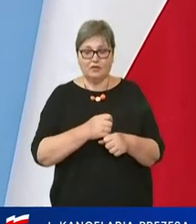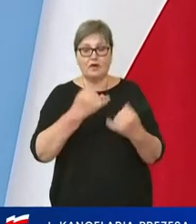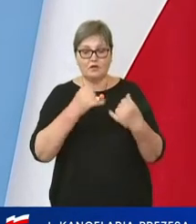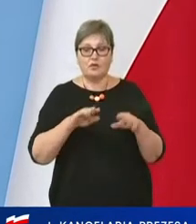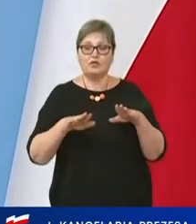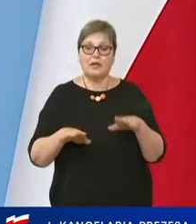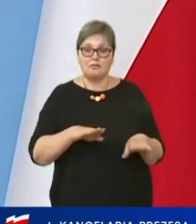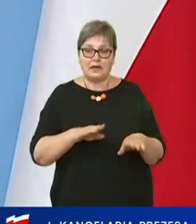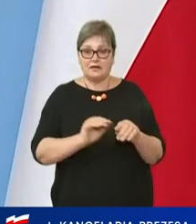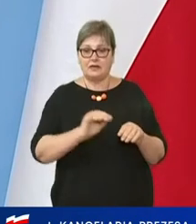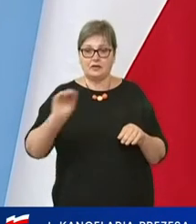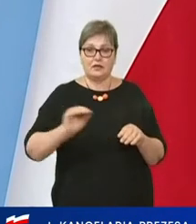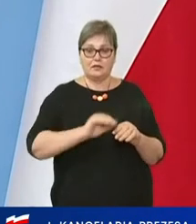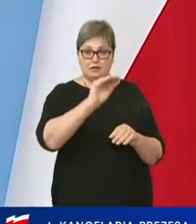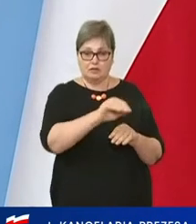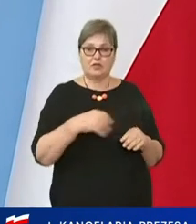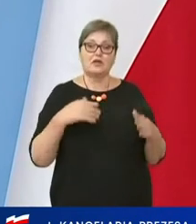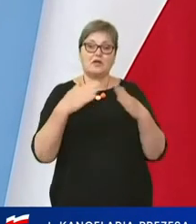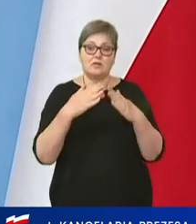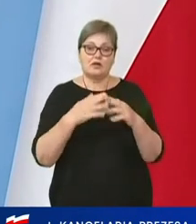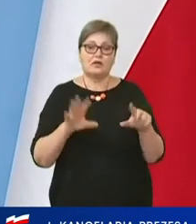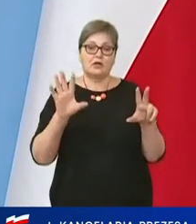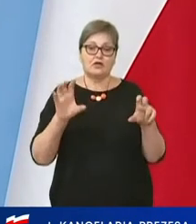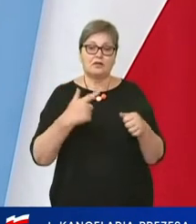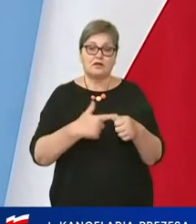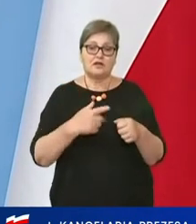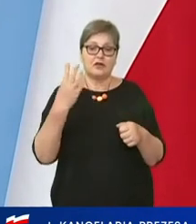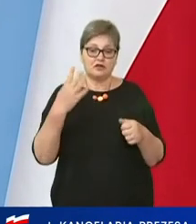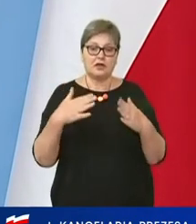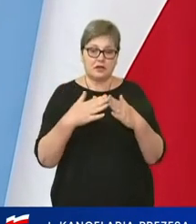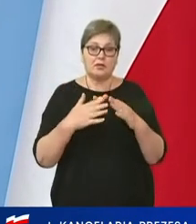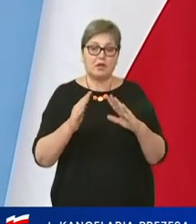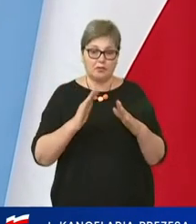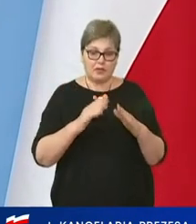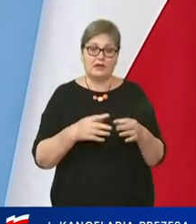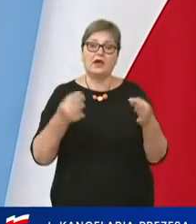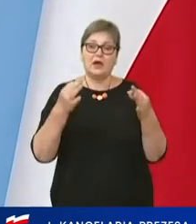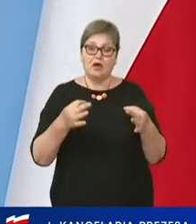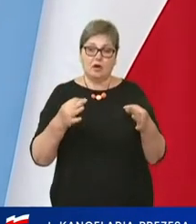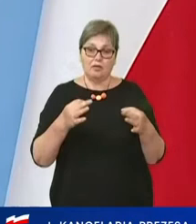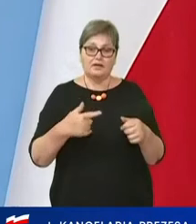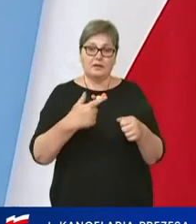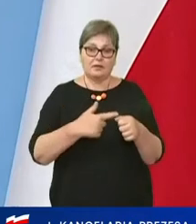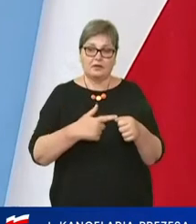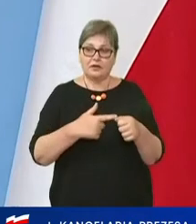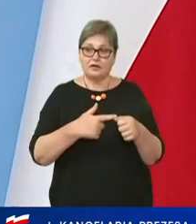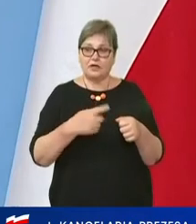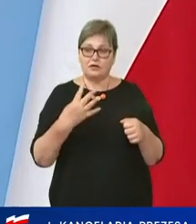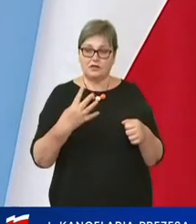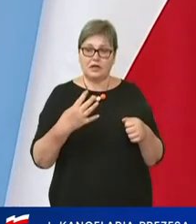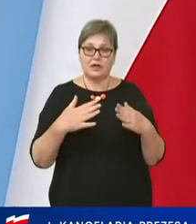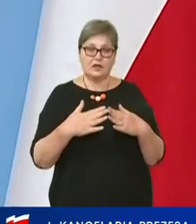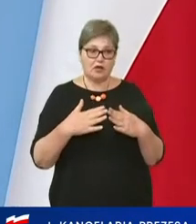mamy 824 domy pomocy społecznej. Na chwilę obecną mamy 24 domy, które są